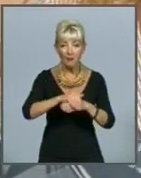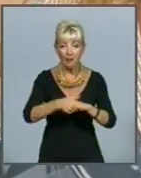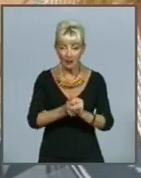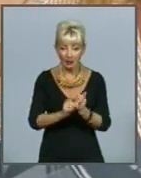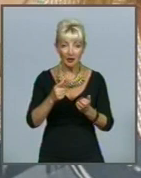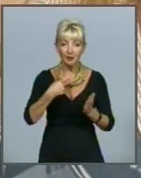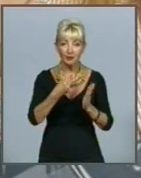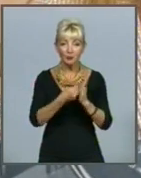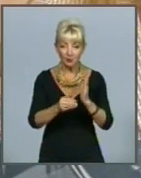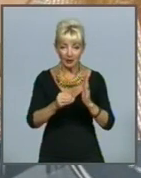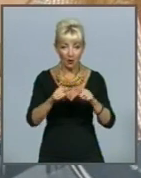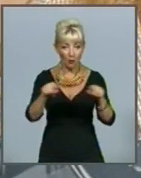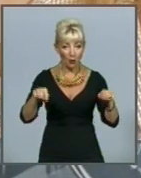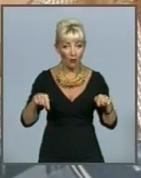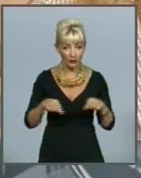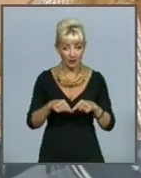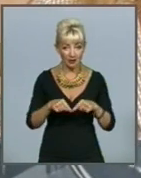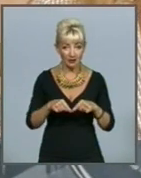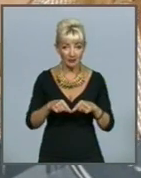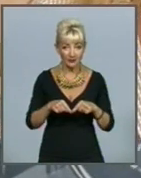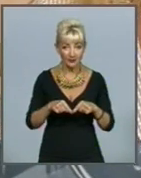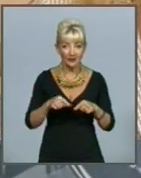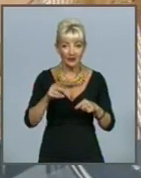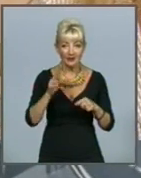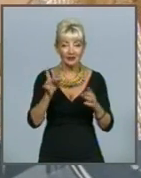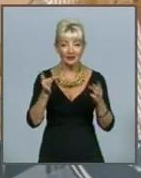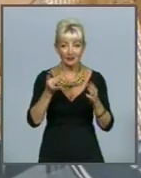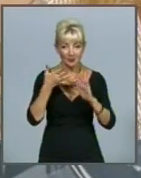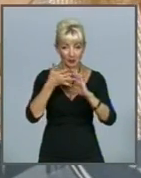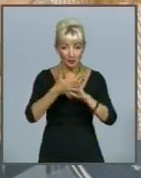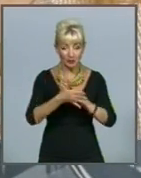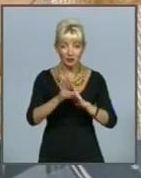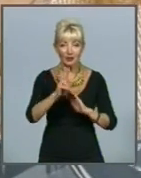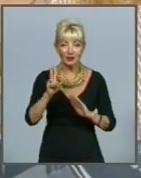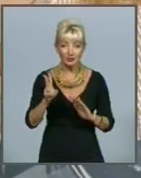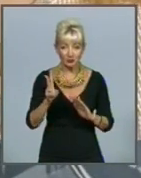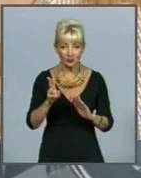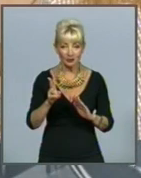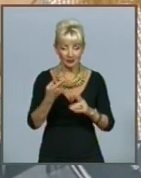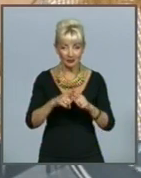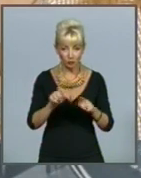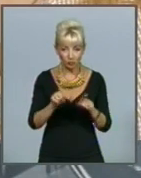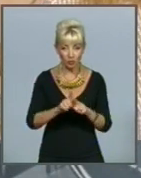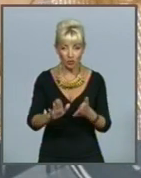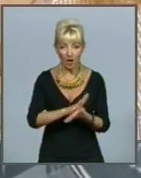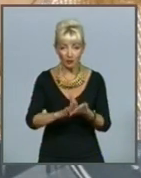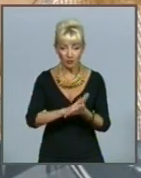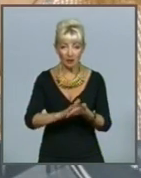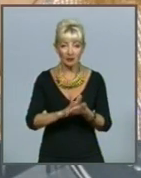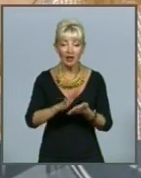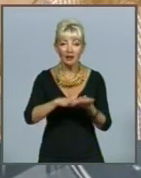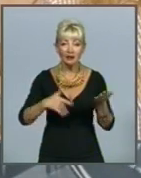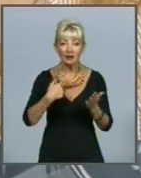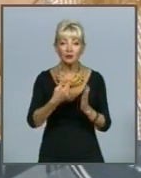коврики на стелю, такі просічені, які проводять обробку. Далі ми придбали